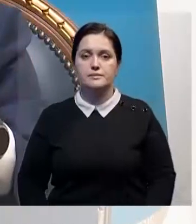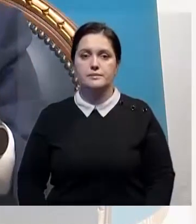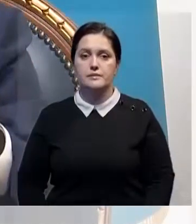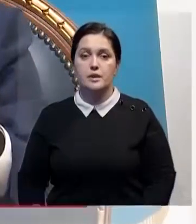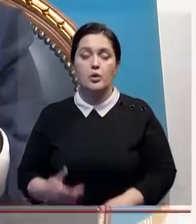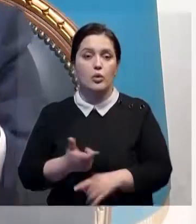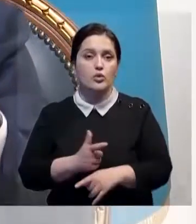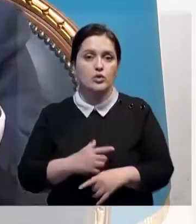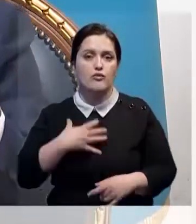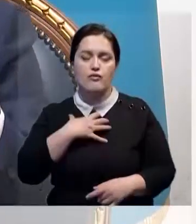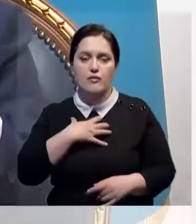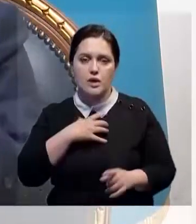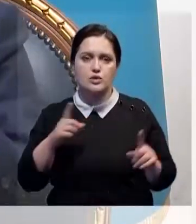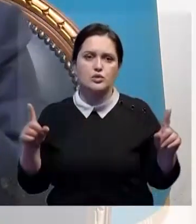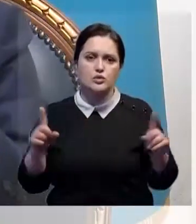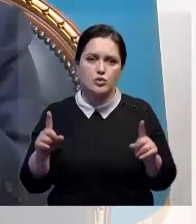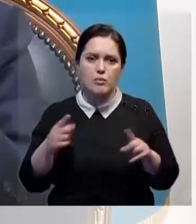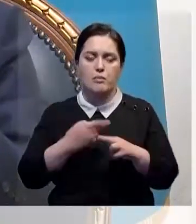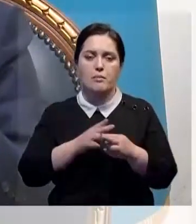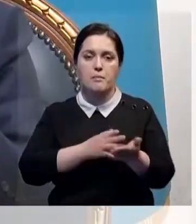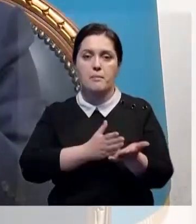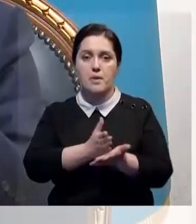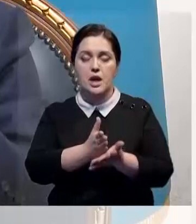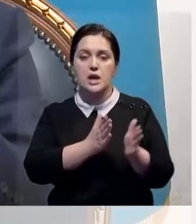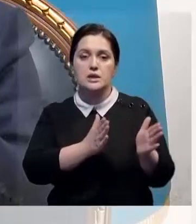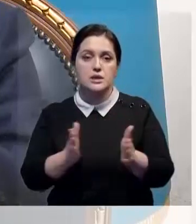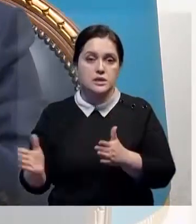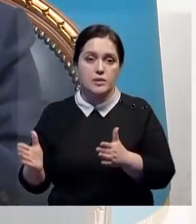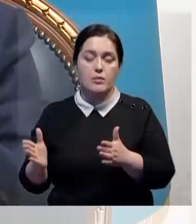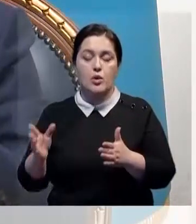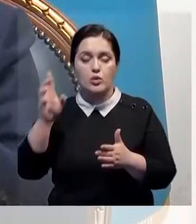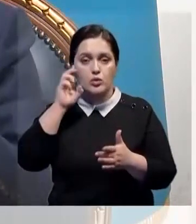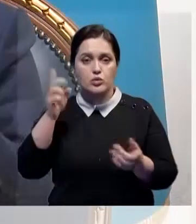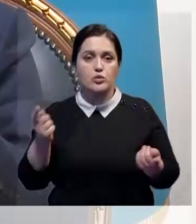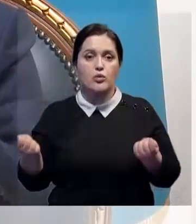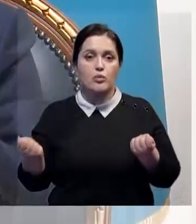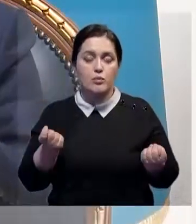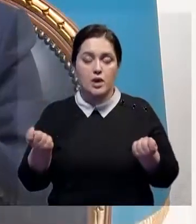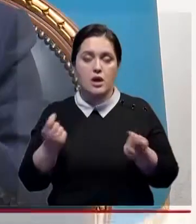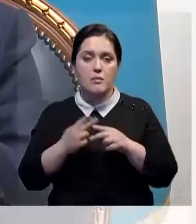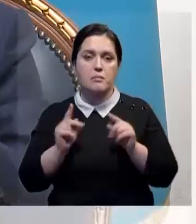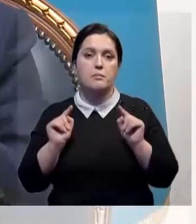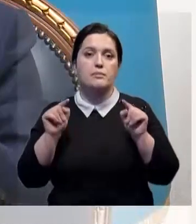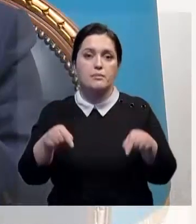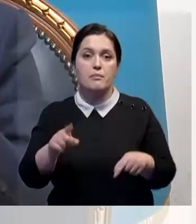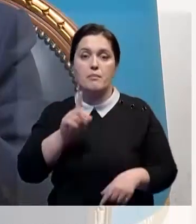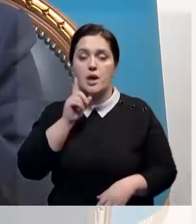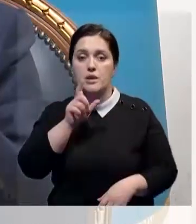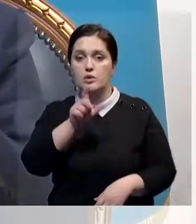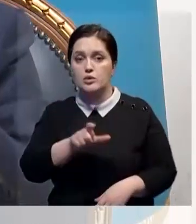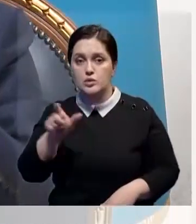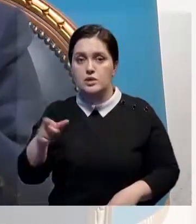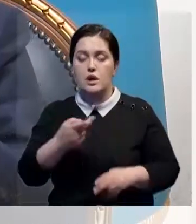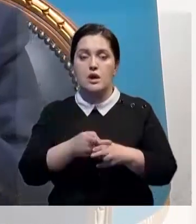Очень важно, чтобы в политическую систему, в органы государственного управления пришли молодые люди. Это